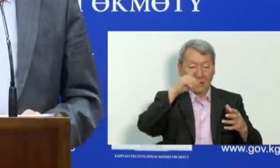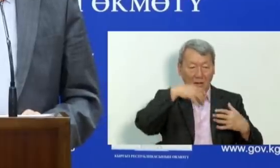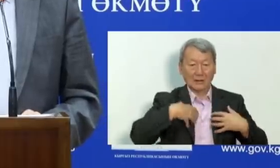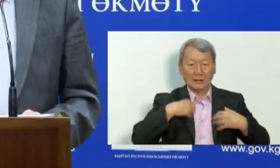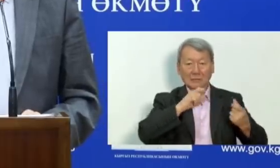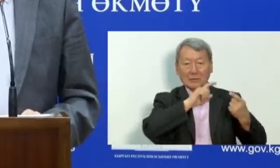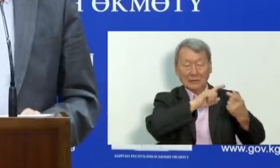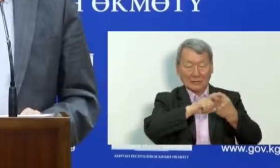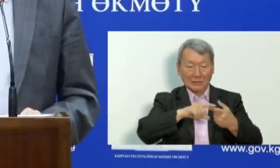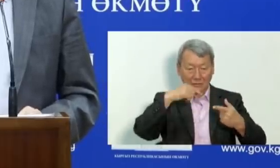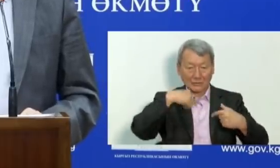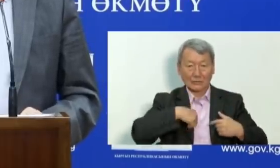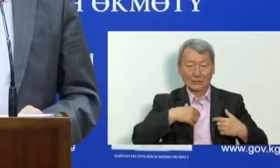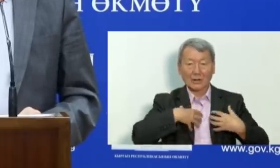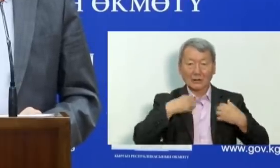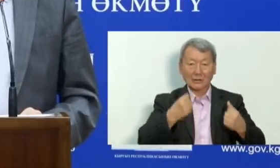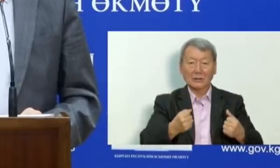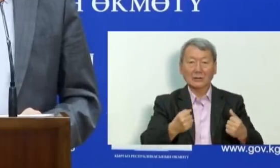алуу жетишсиздиги менен